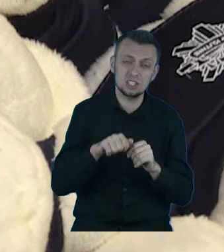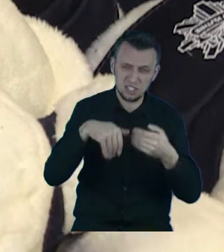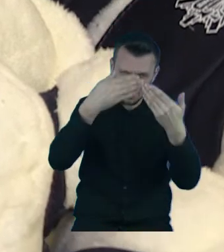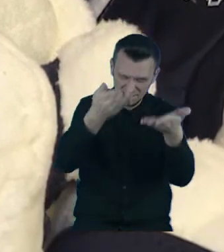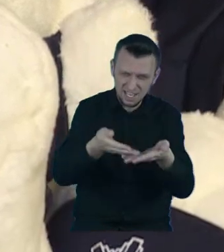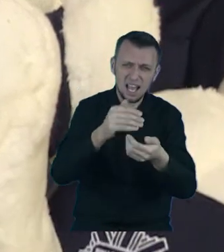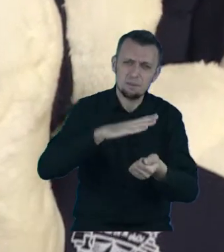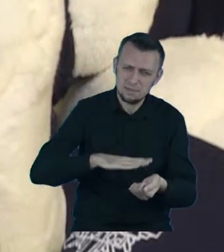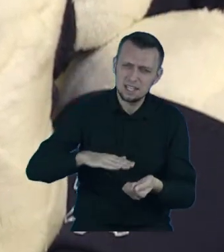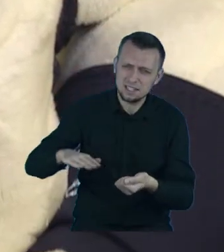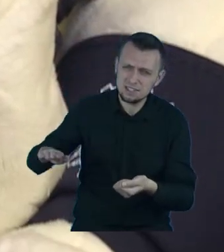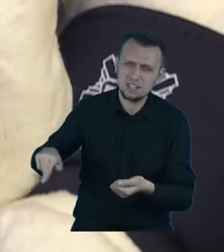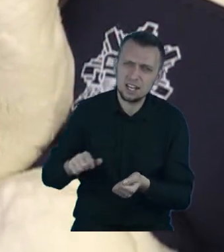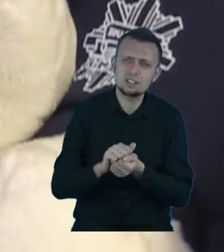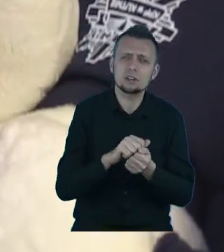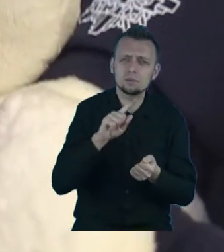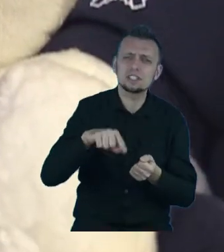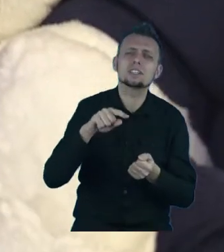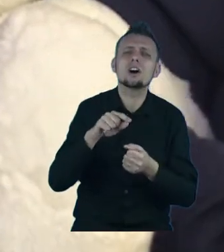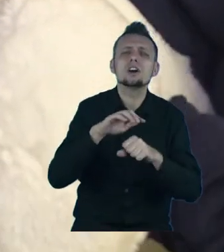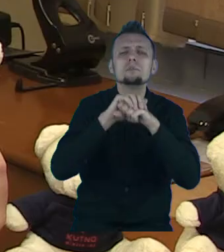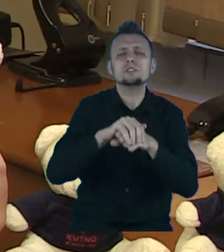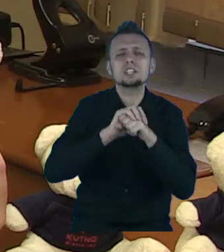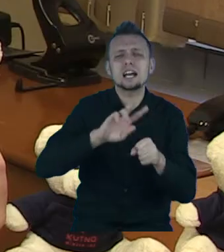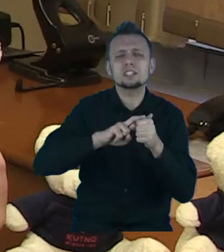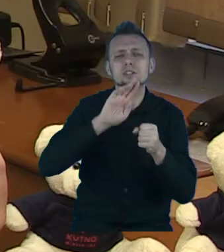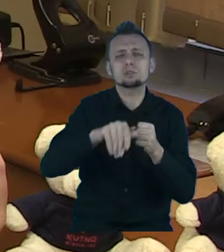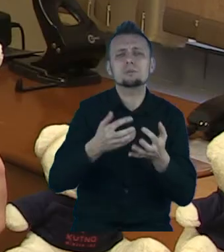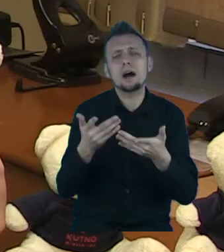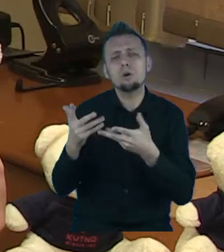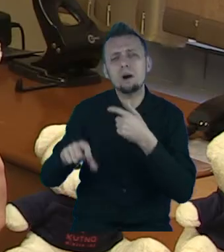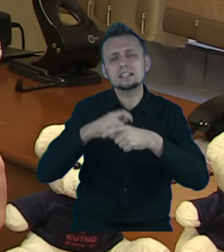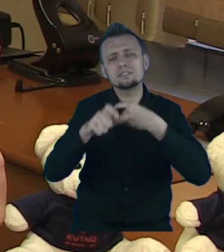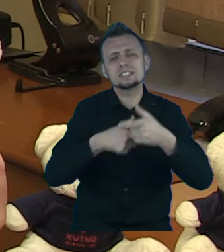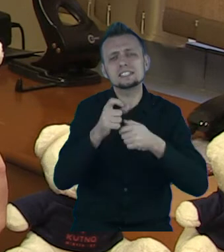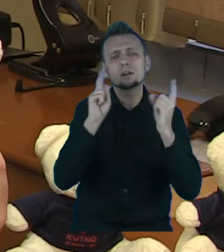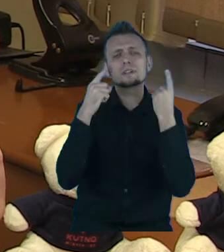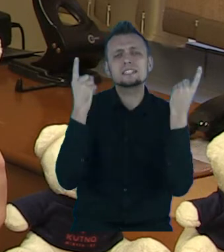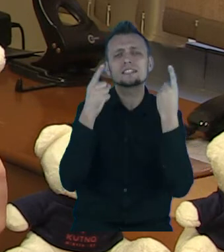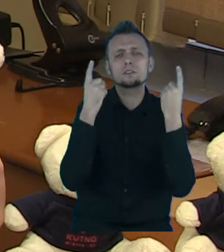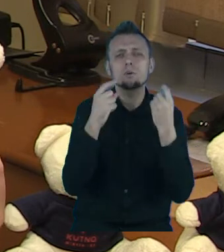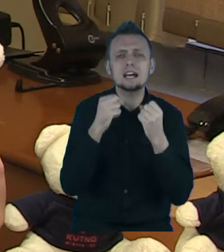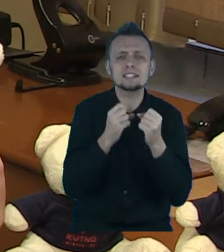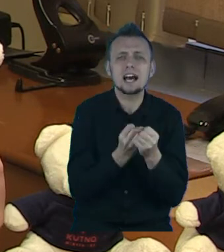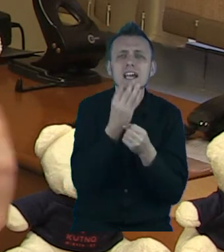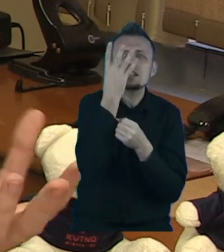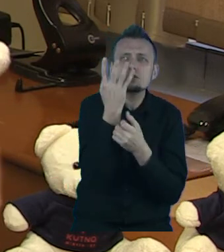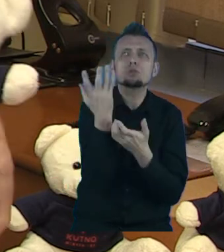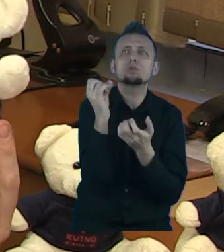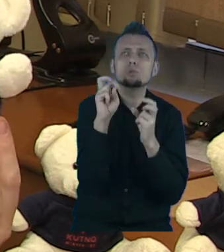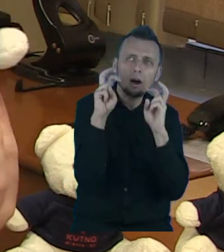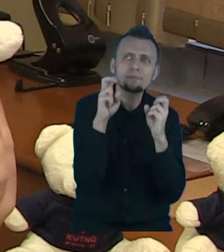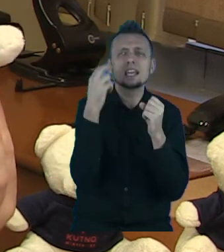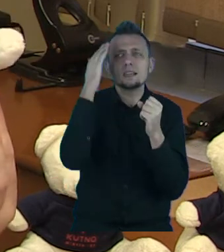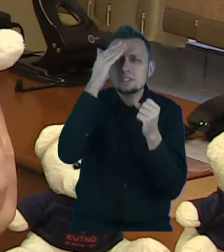przekazywane. Taki przyjaciel niewątpliwie ułatwi przetrwanie całej sytuacji, stanie się takim źródłem psychicznego oparcia. No, będzie czymś pozytywnym, na czym dziecko będzie mogło